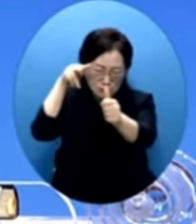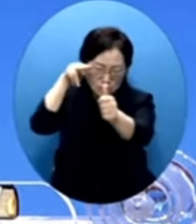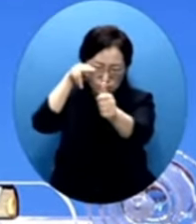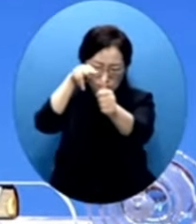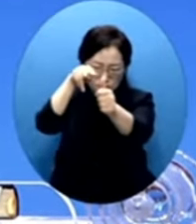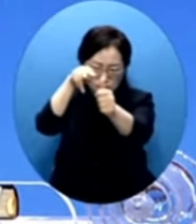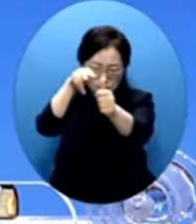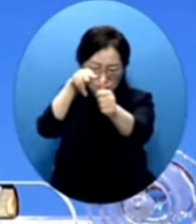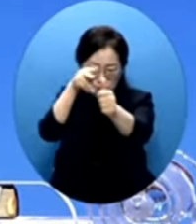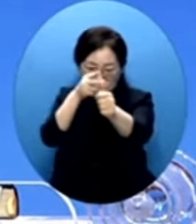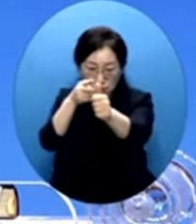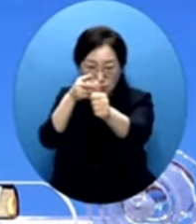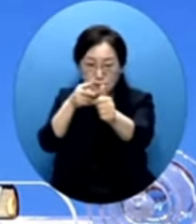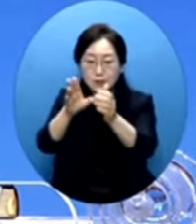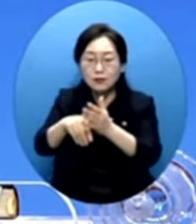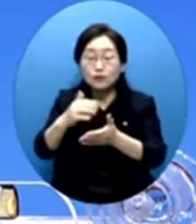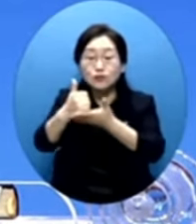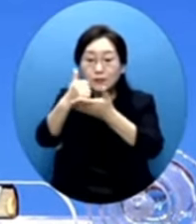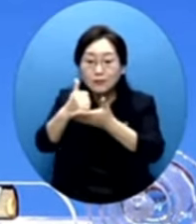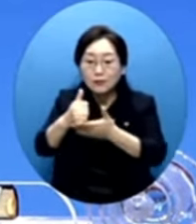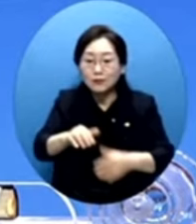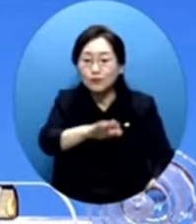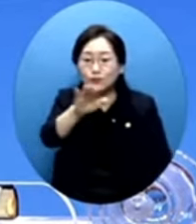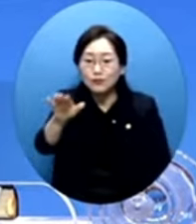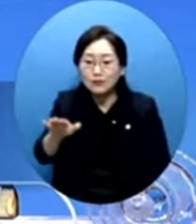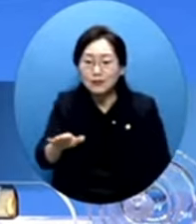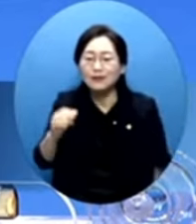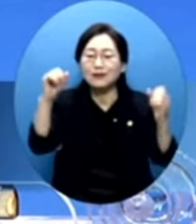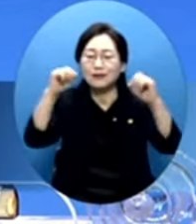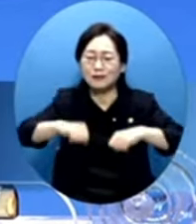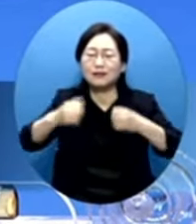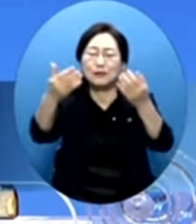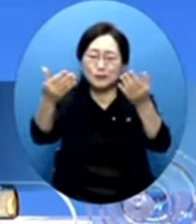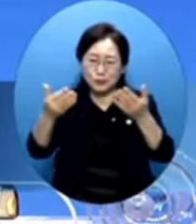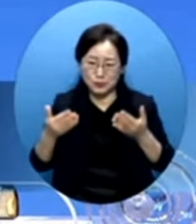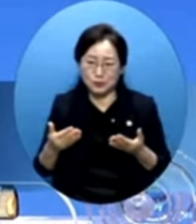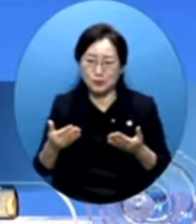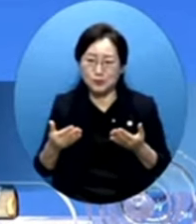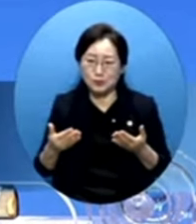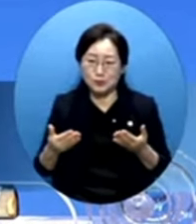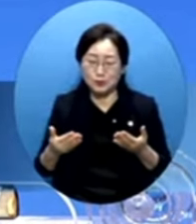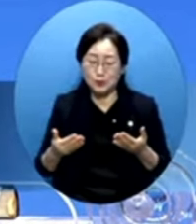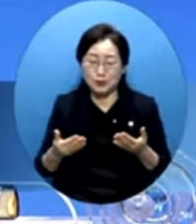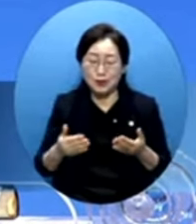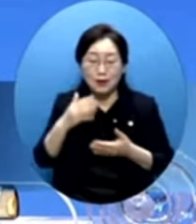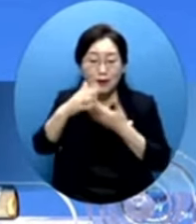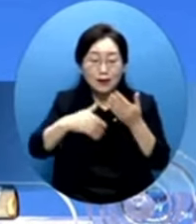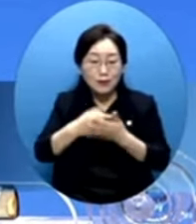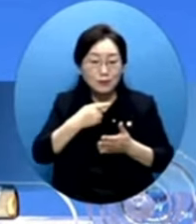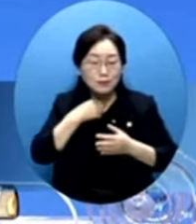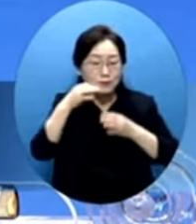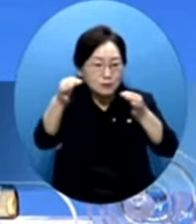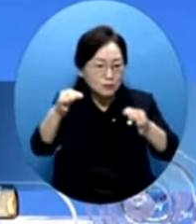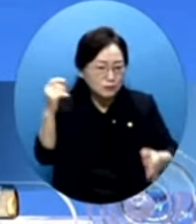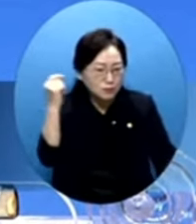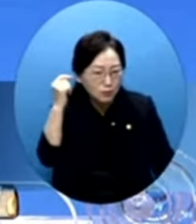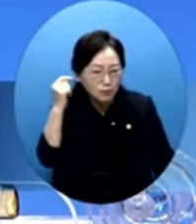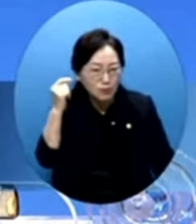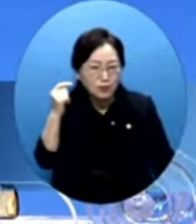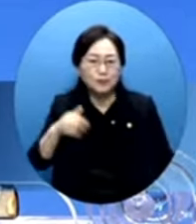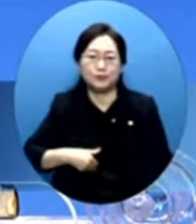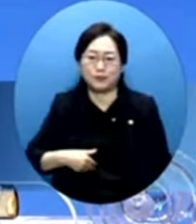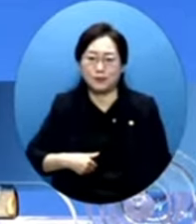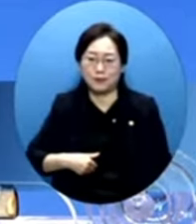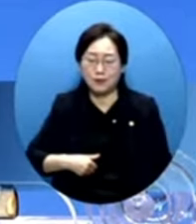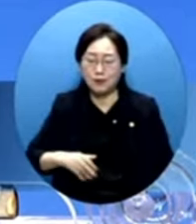때 주님께서 우리에게 응답을 가져다 주십니다 우리는 그때 하나님의 음성을 들어야 되는 것입니다 모든